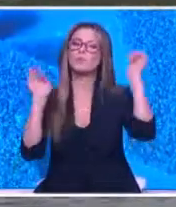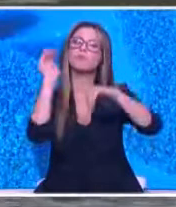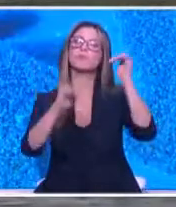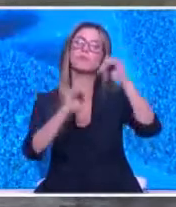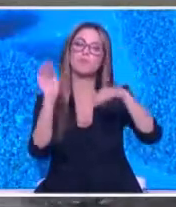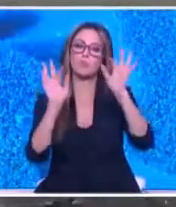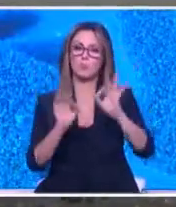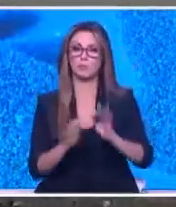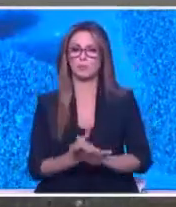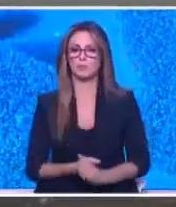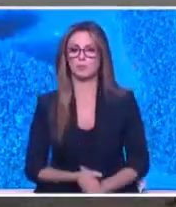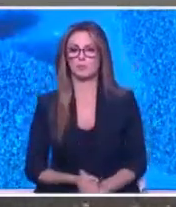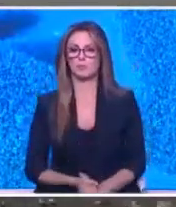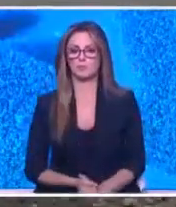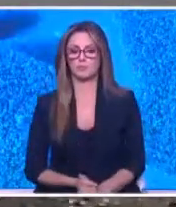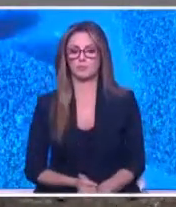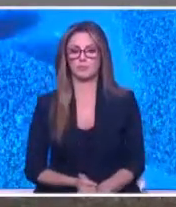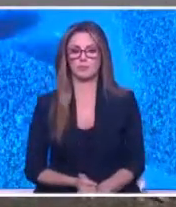oldu.